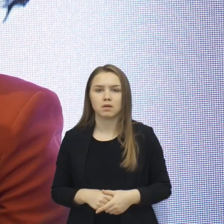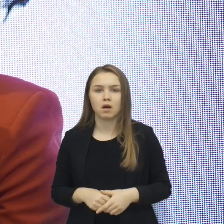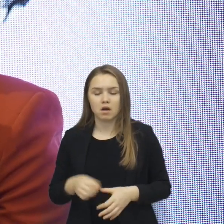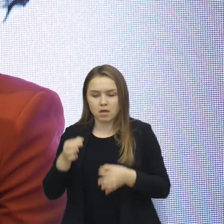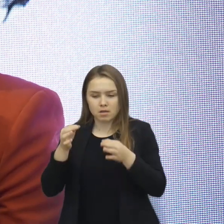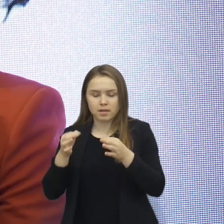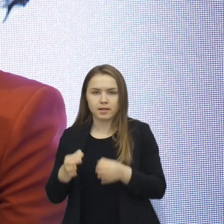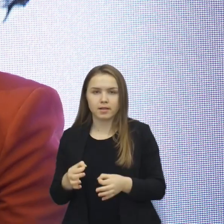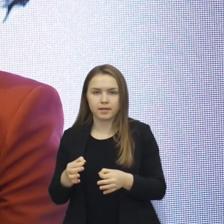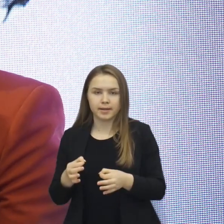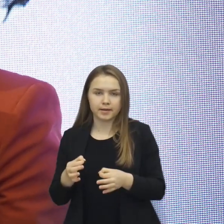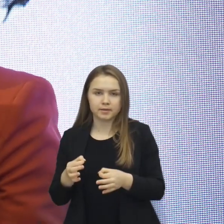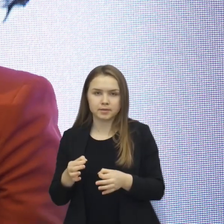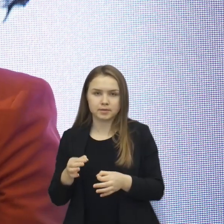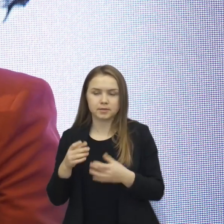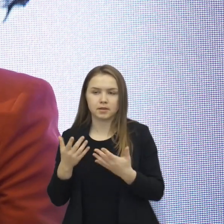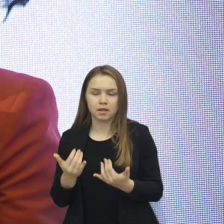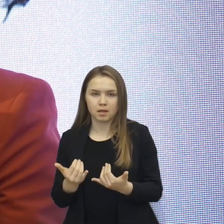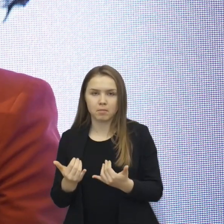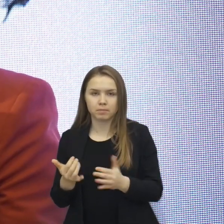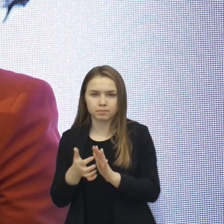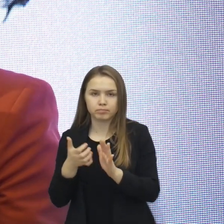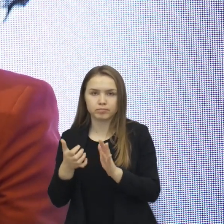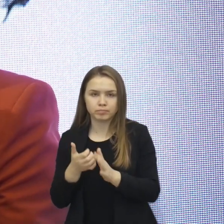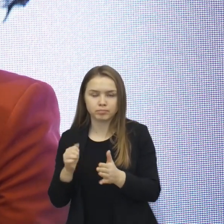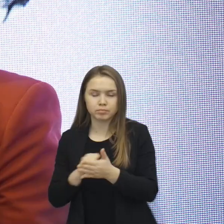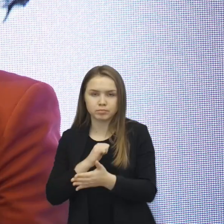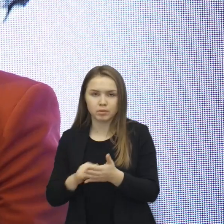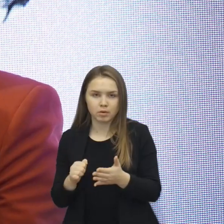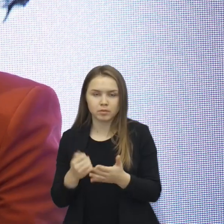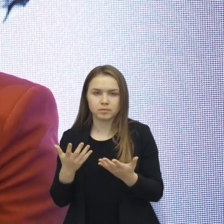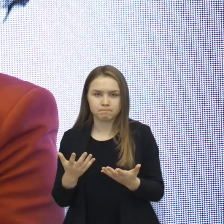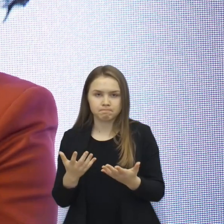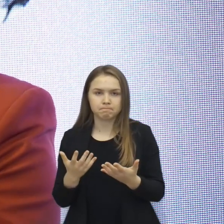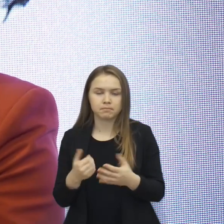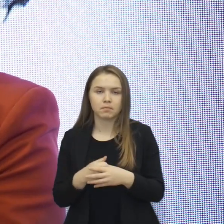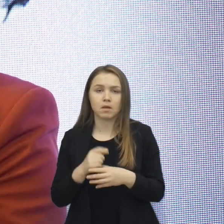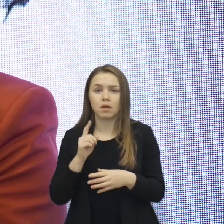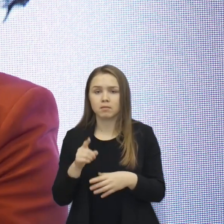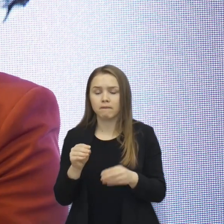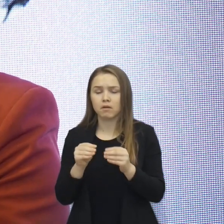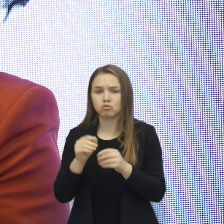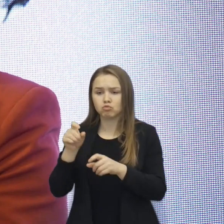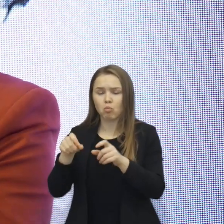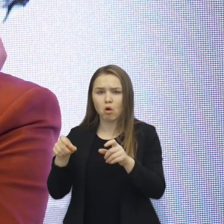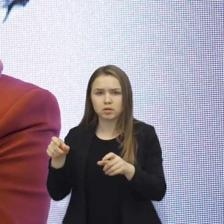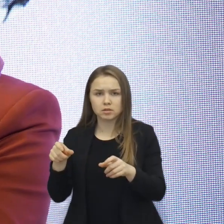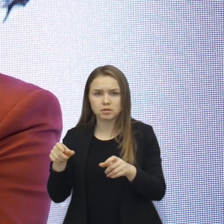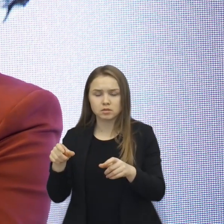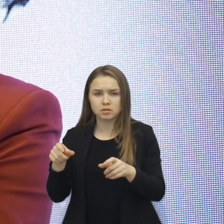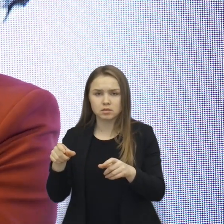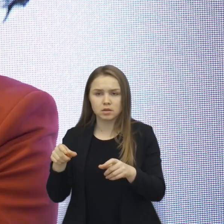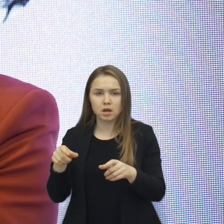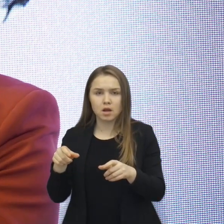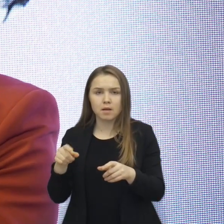teisinė spraga šiuo metu užpildoma teismų praktikos tiktais, bet tai reiškia, kad žmonės vis tiek atsiduria tam uždaram rate, kad tu turi